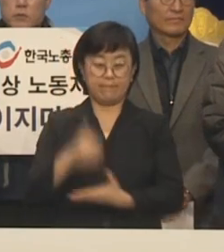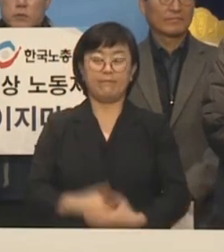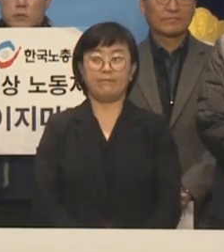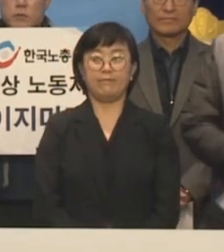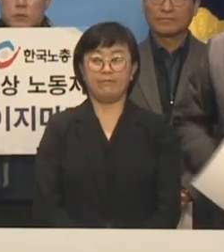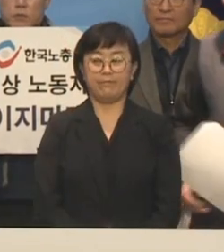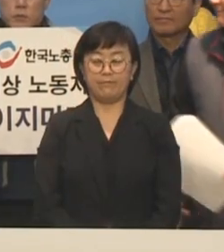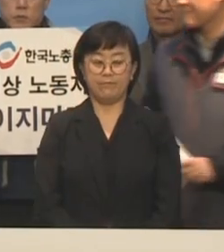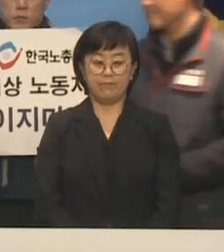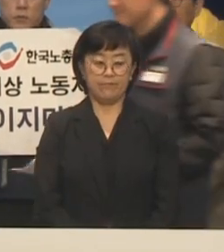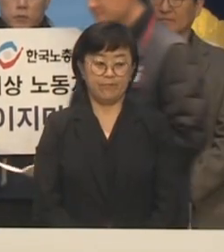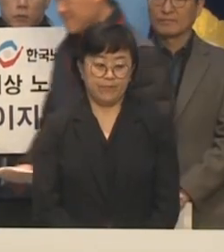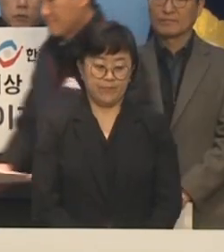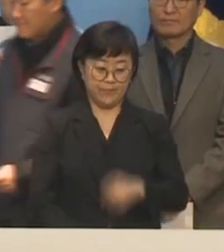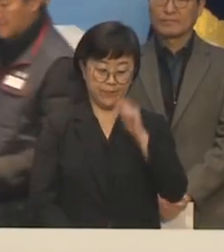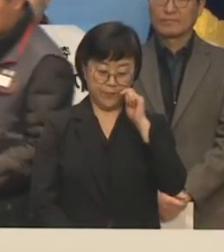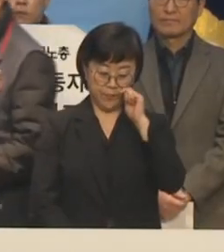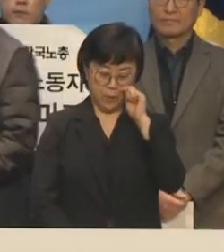해주시겠습니다.